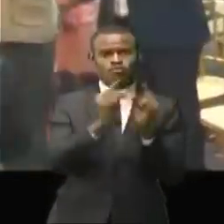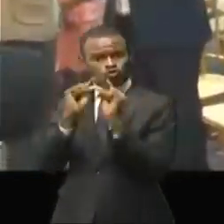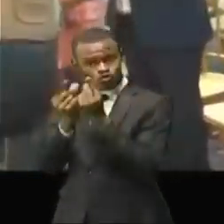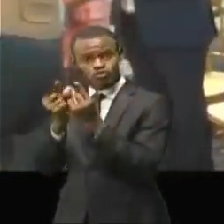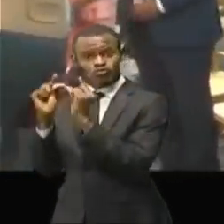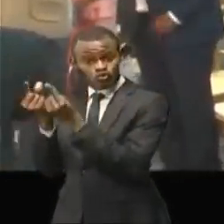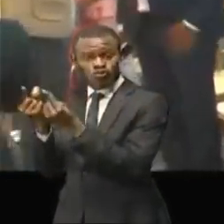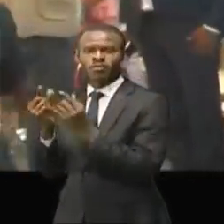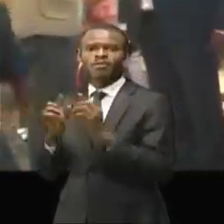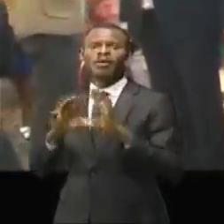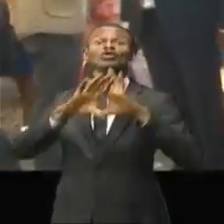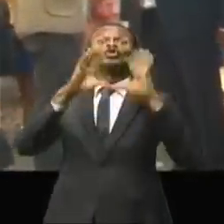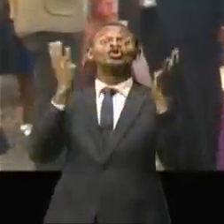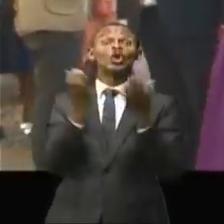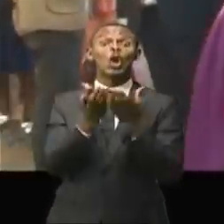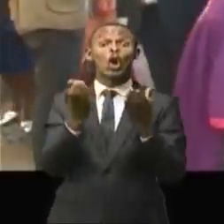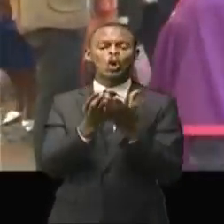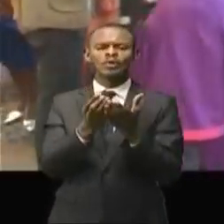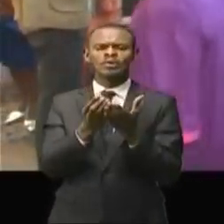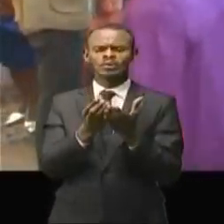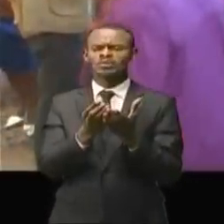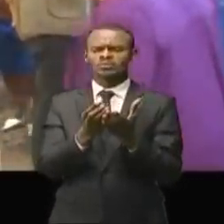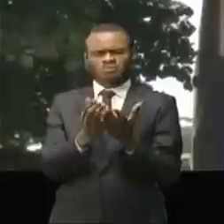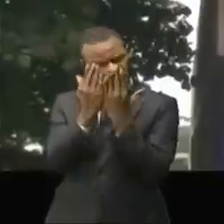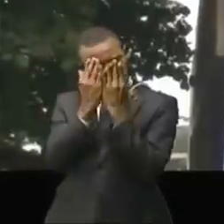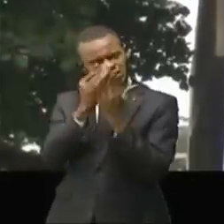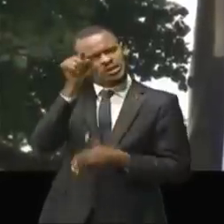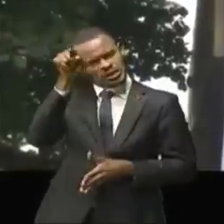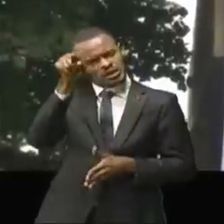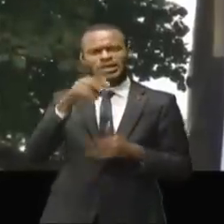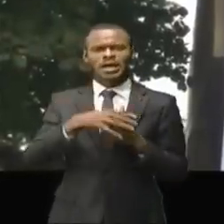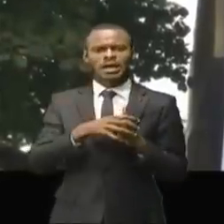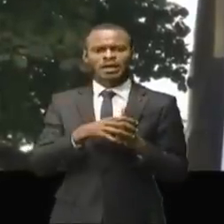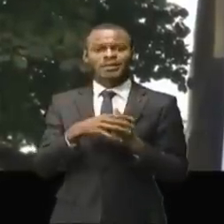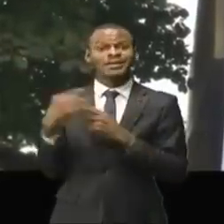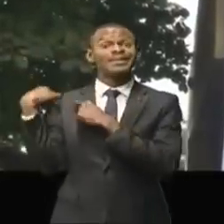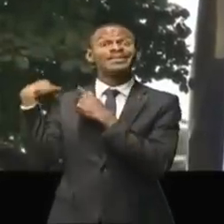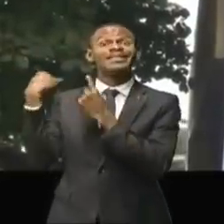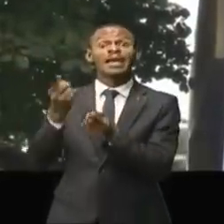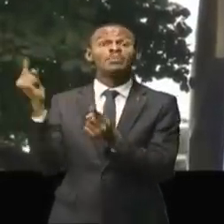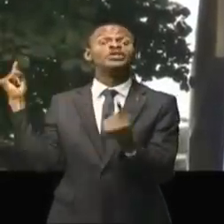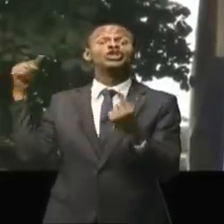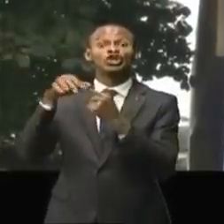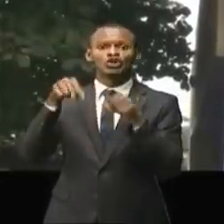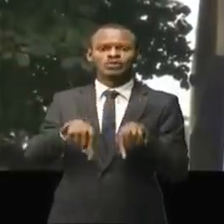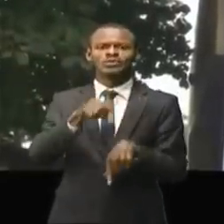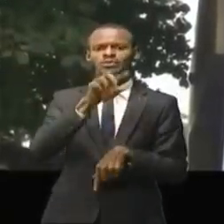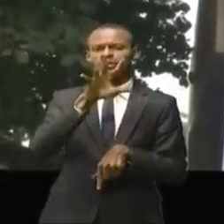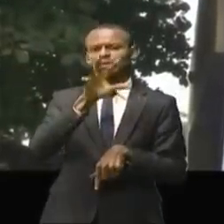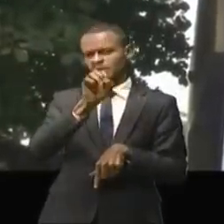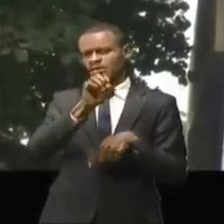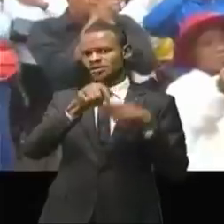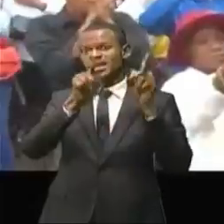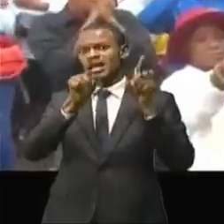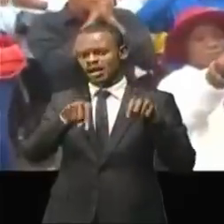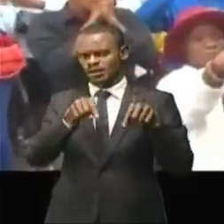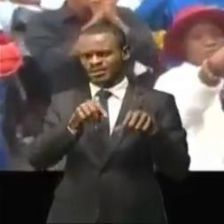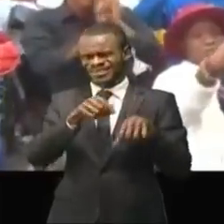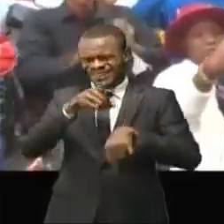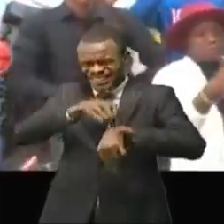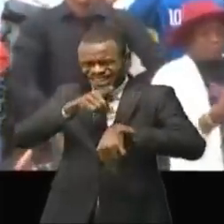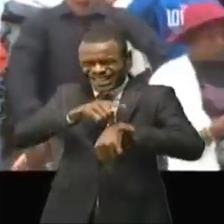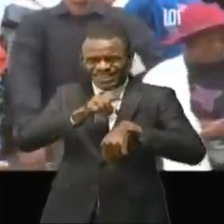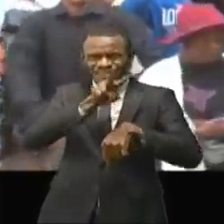école du journalisme en RDC à totalisé 50 ans depuis qu'elle a été créée le 28 mai